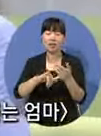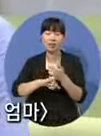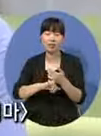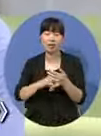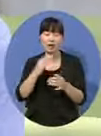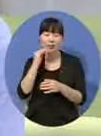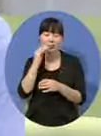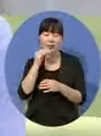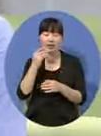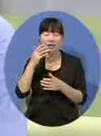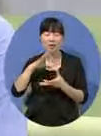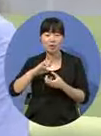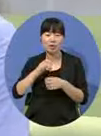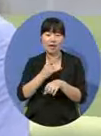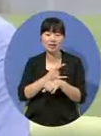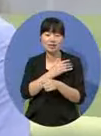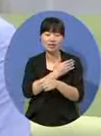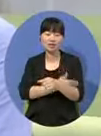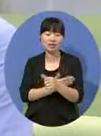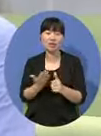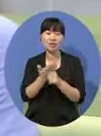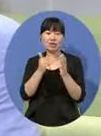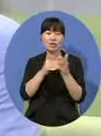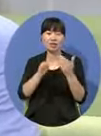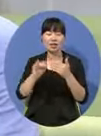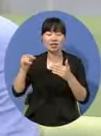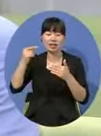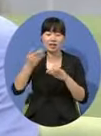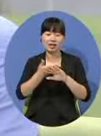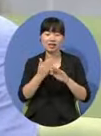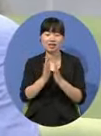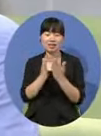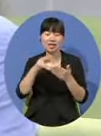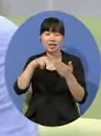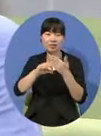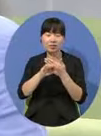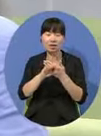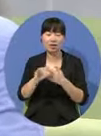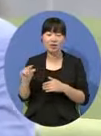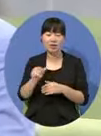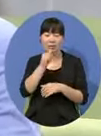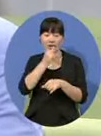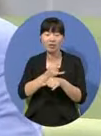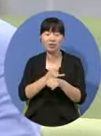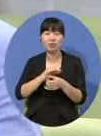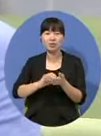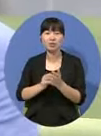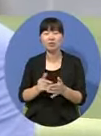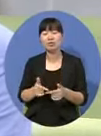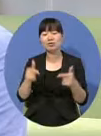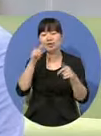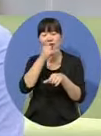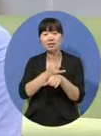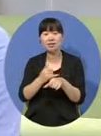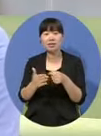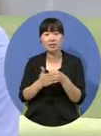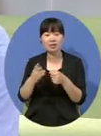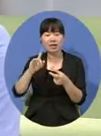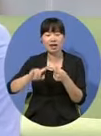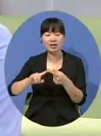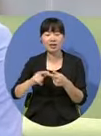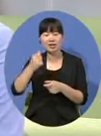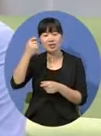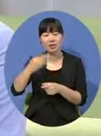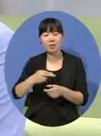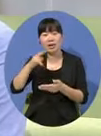꼭꼭 씹어서 소화하는 능력을 키운 다음에 그 다음에 이제 다른 책을 읽으면 그게 속도도 붙고 양도 늘고 하는 거거든요. 그래서 그런